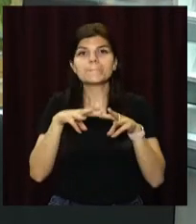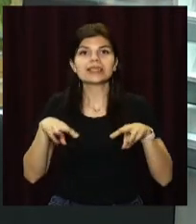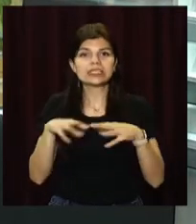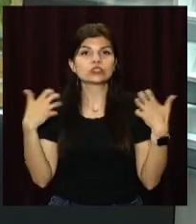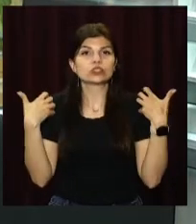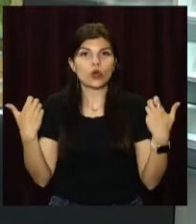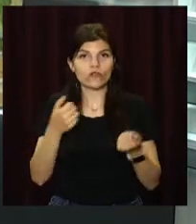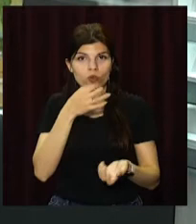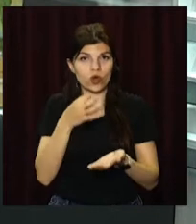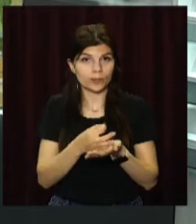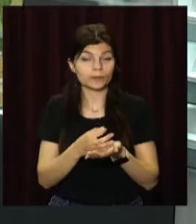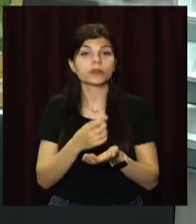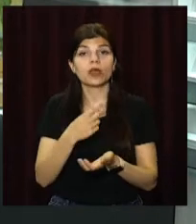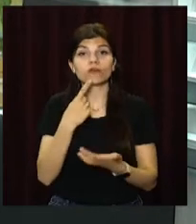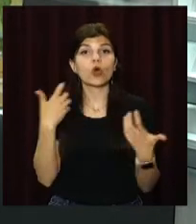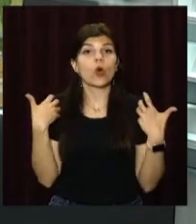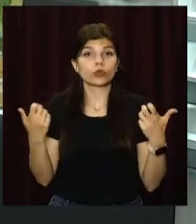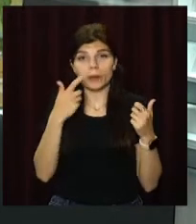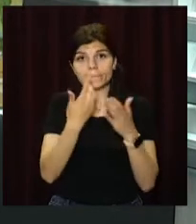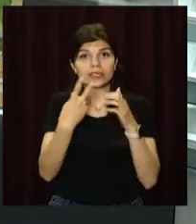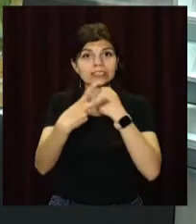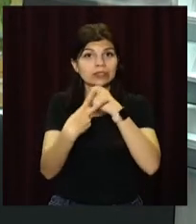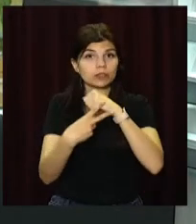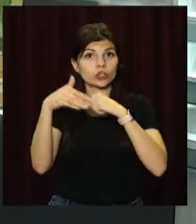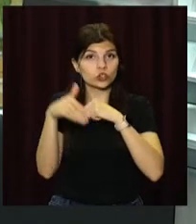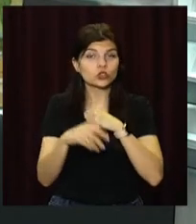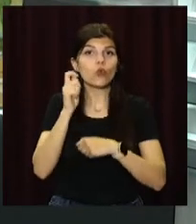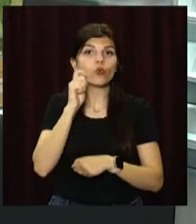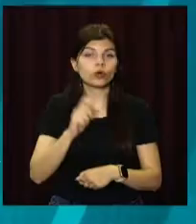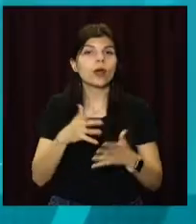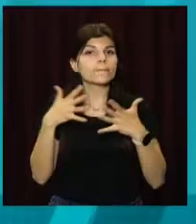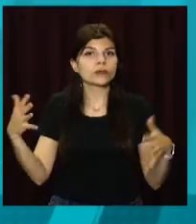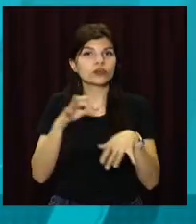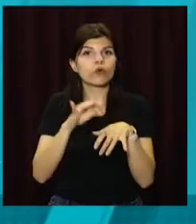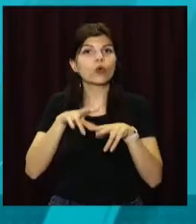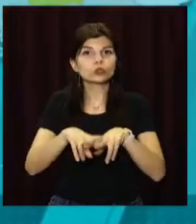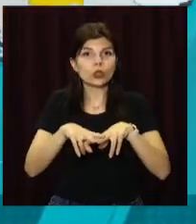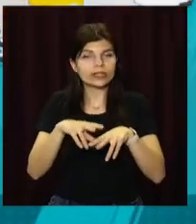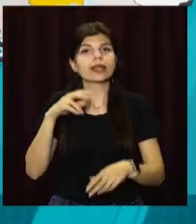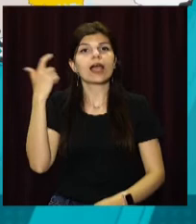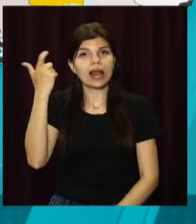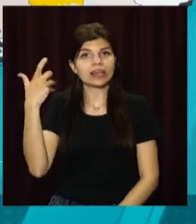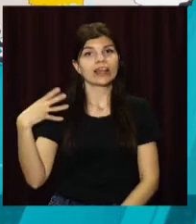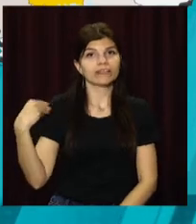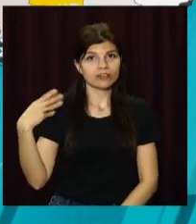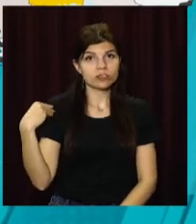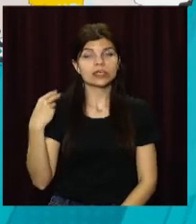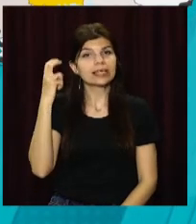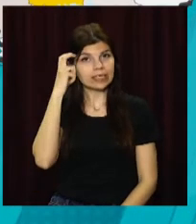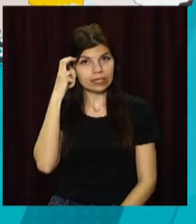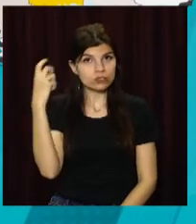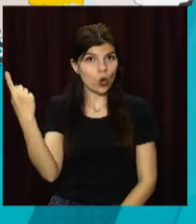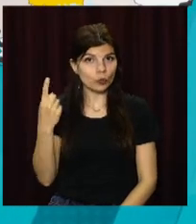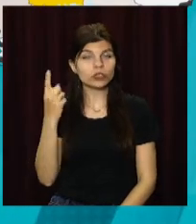Міністерстві охорони здоров'я. Одужали майже 17 тисяч українців. Найбільше хворих у столиці – Харківській, Львівській,